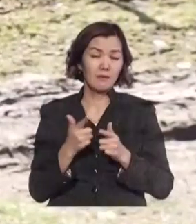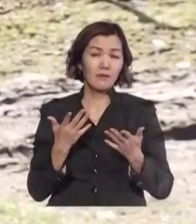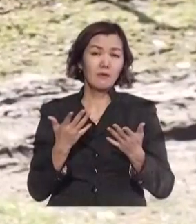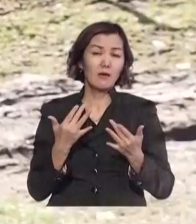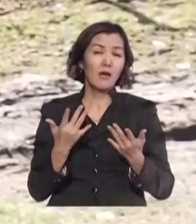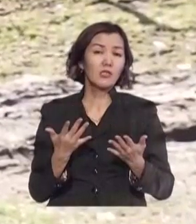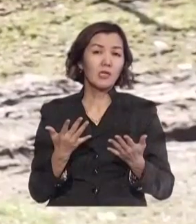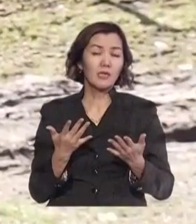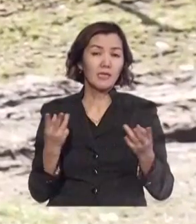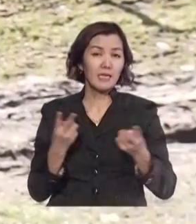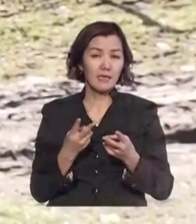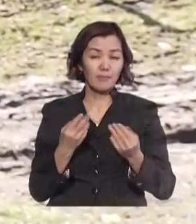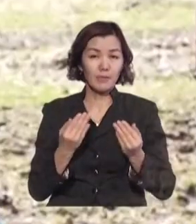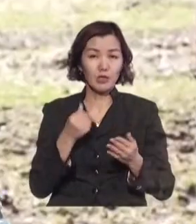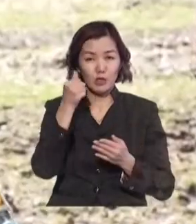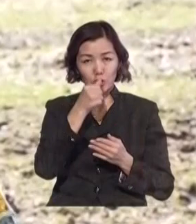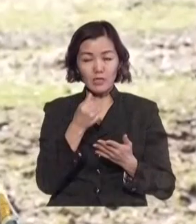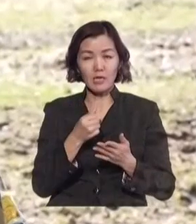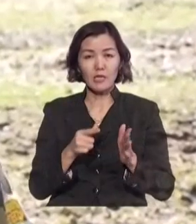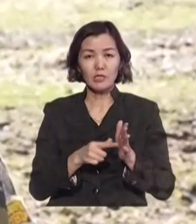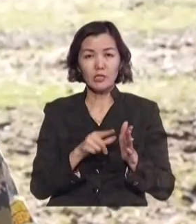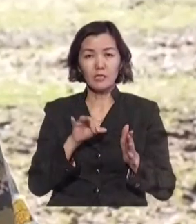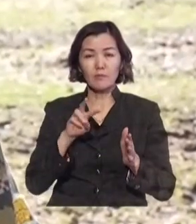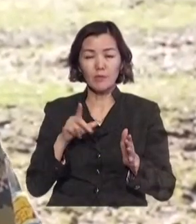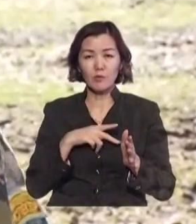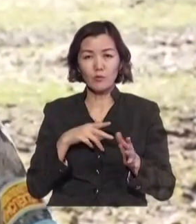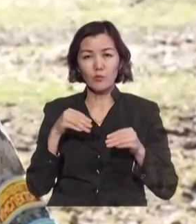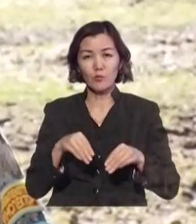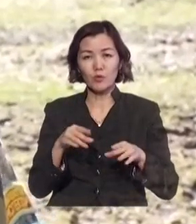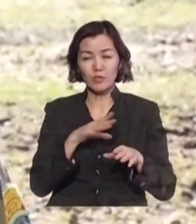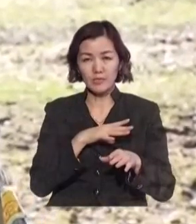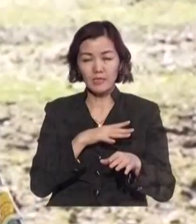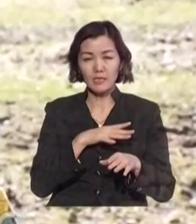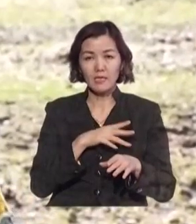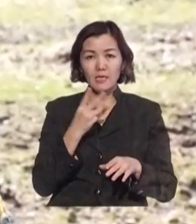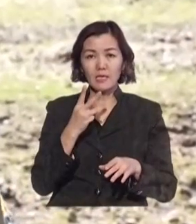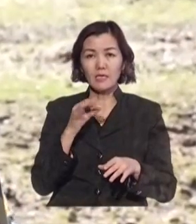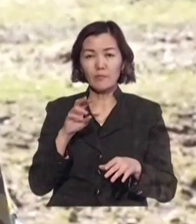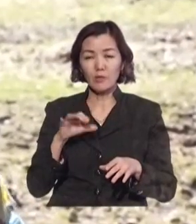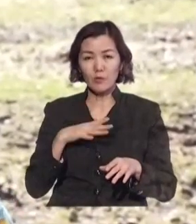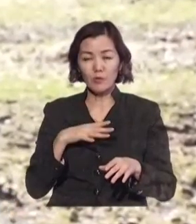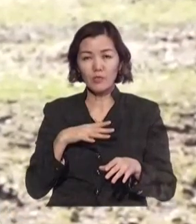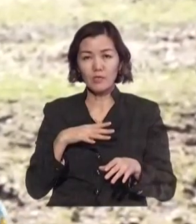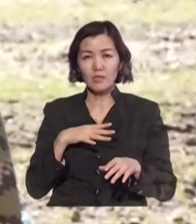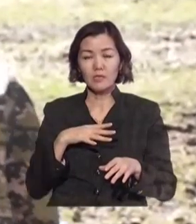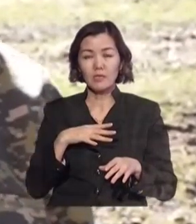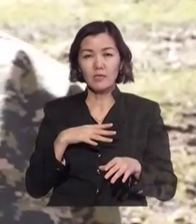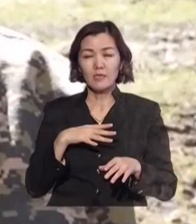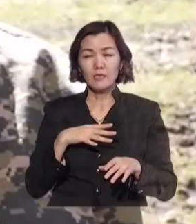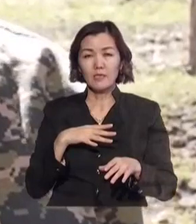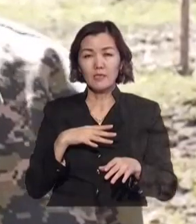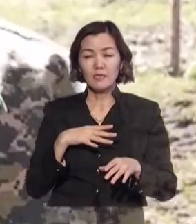жаңағы керек биылғы жылға? 7 миллион отырғыздық былтыр. Соның 2 миллионы,